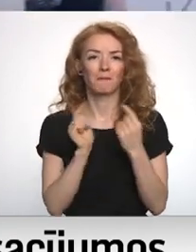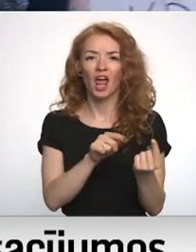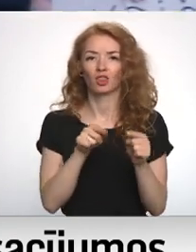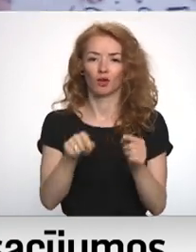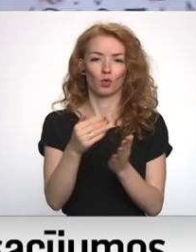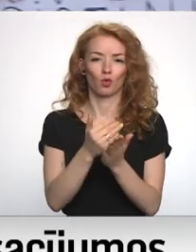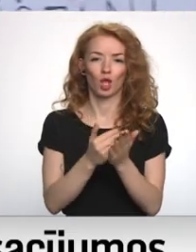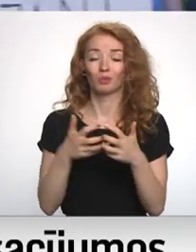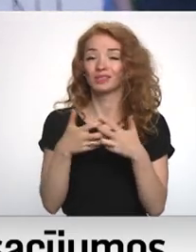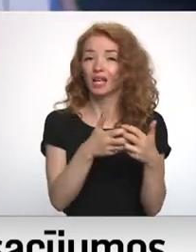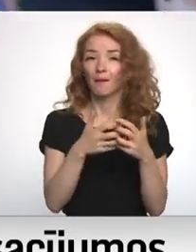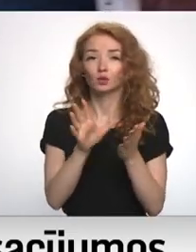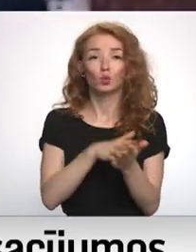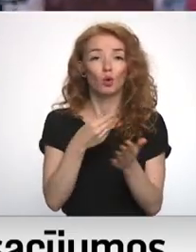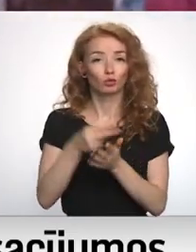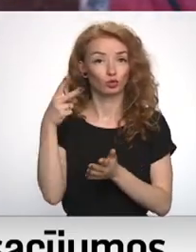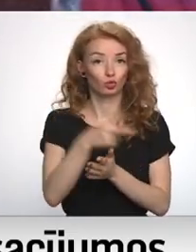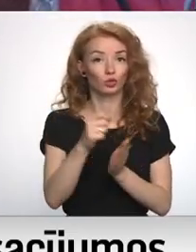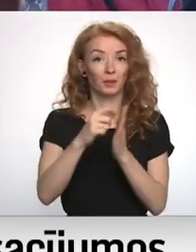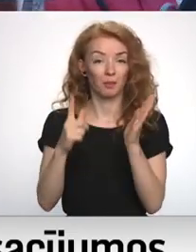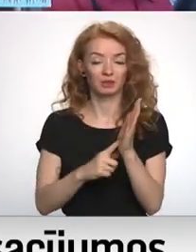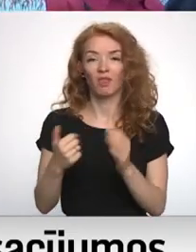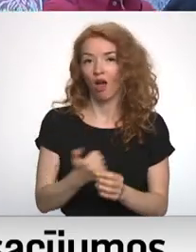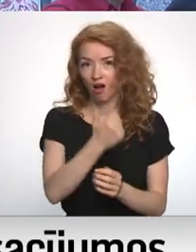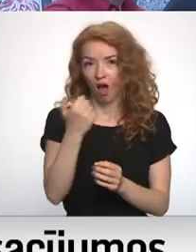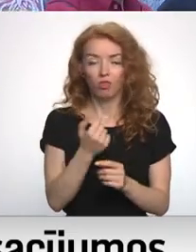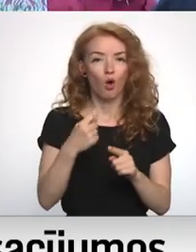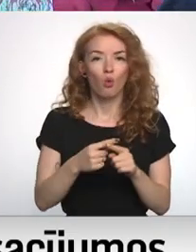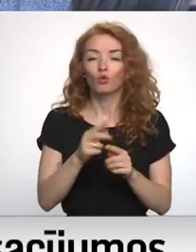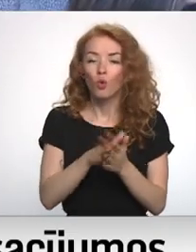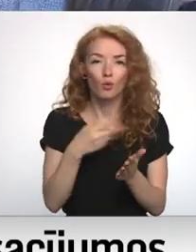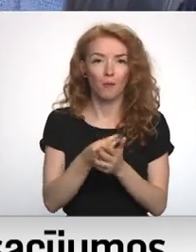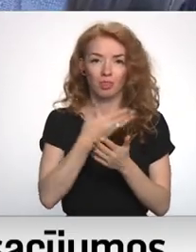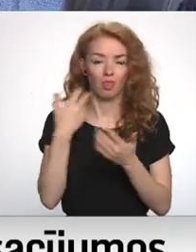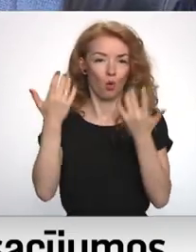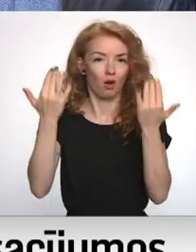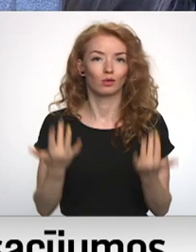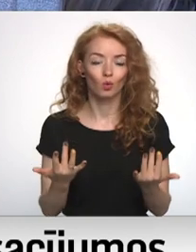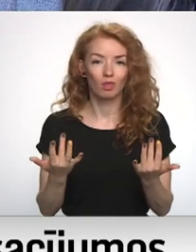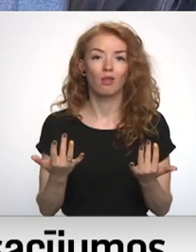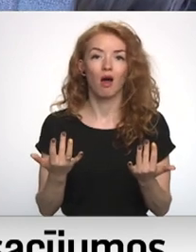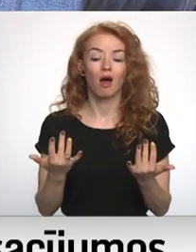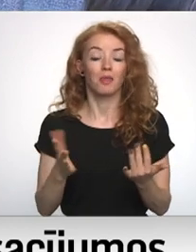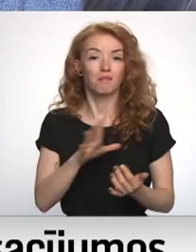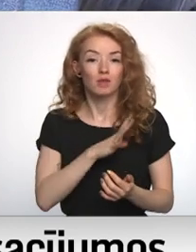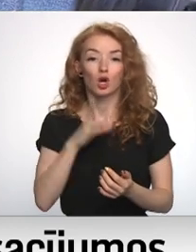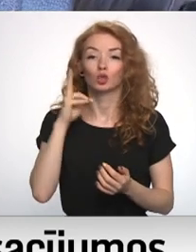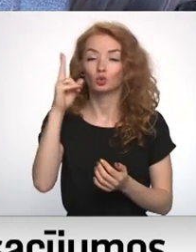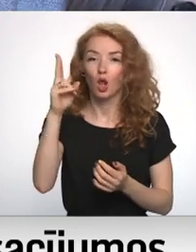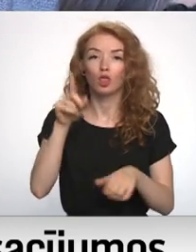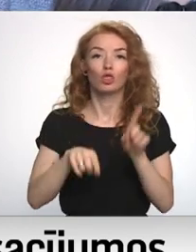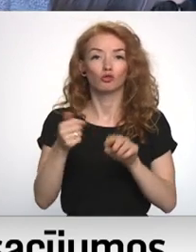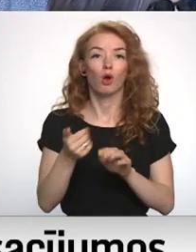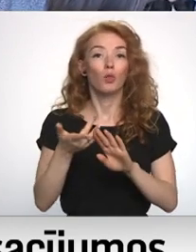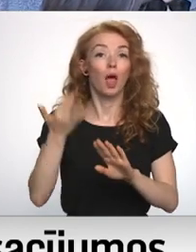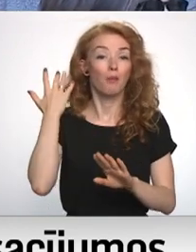jau kopš 2017. Gada un neesam sadzirdēti. Tika solīts pirms pāris gadiem,